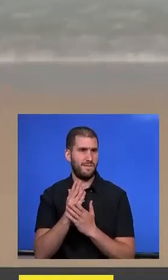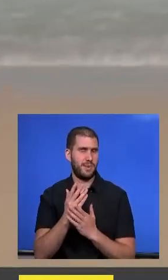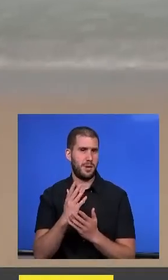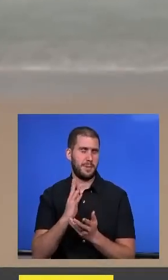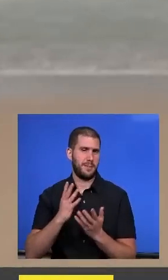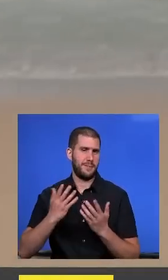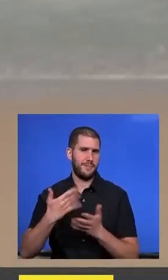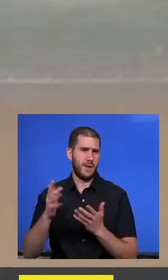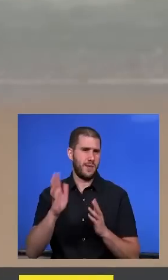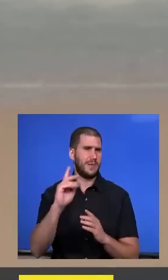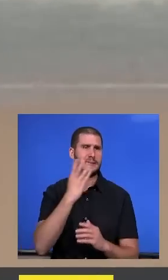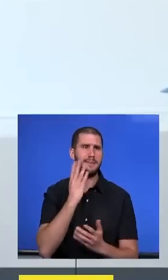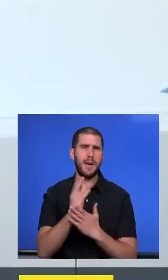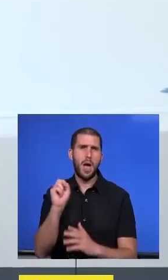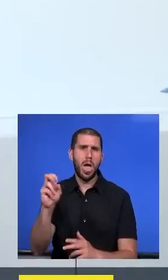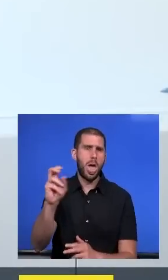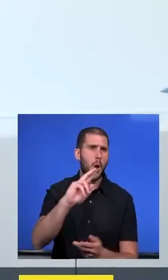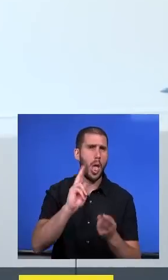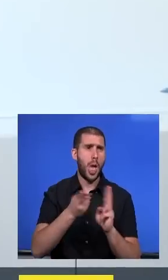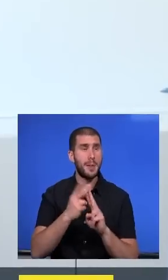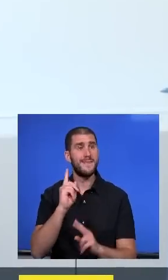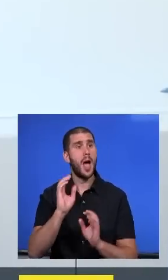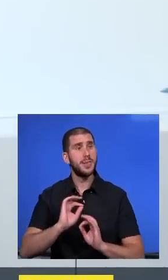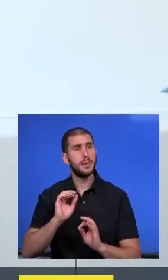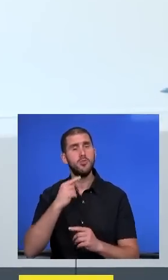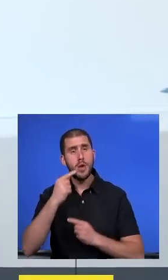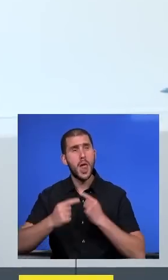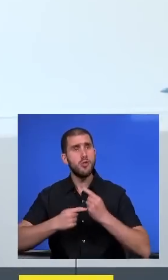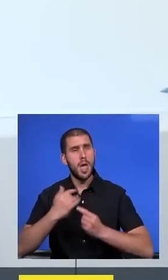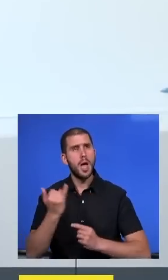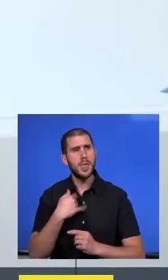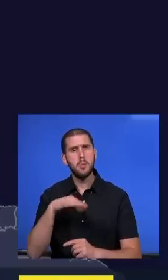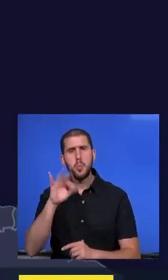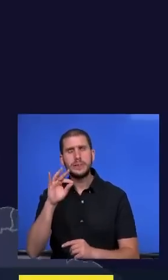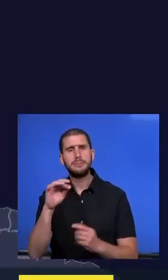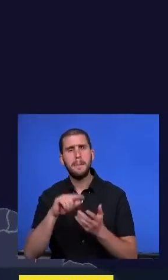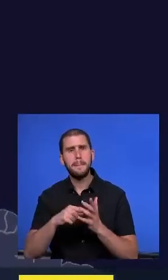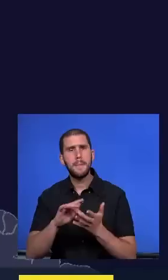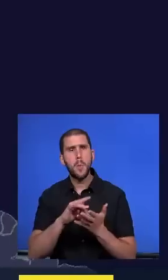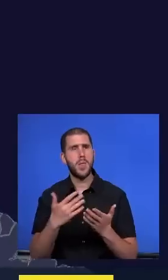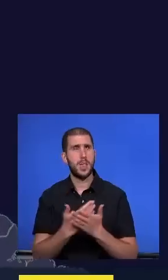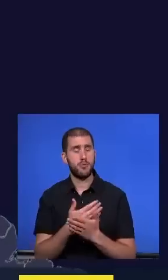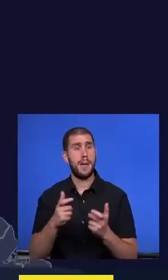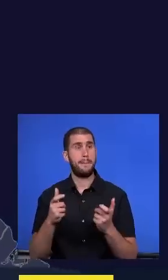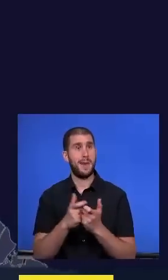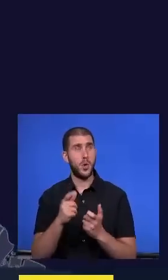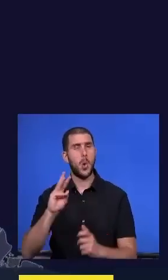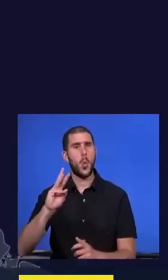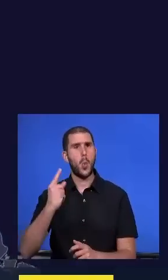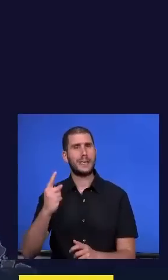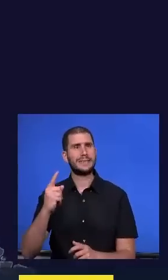כאילו הישראלים כבר הגיעו כמעט לכל מדינה בעולם, אבל עדיין, משנה לשנה, אנחנו עדיין מוצאים יעדים חדשים. בין החברות, וויז אייר